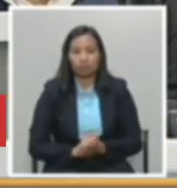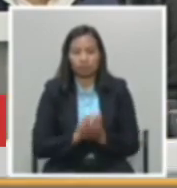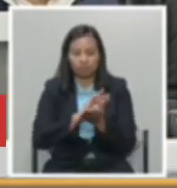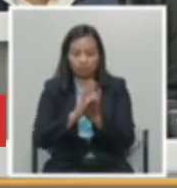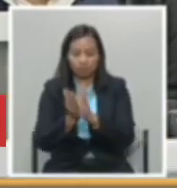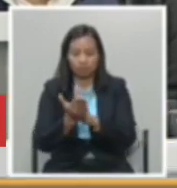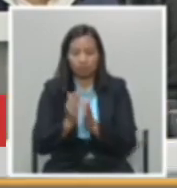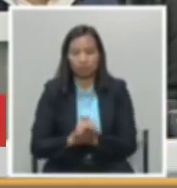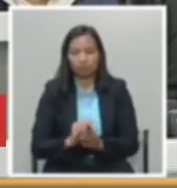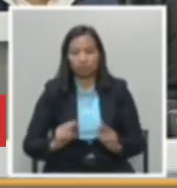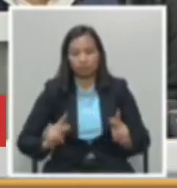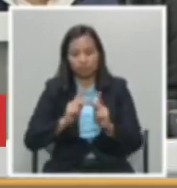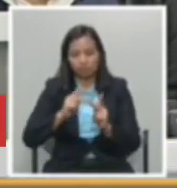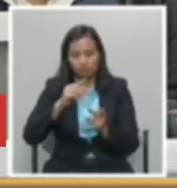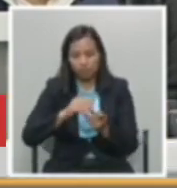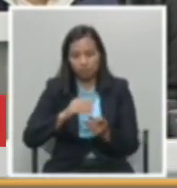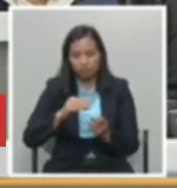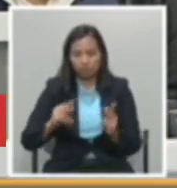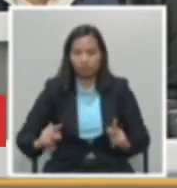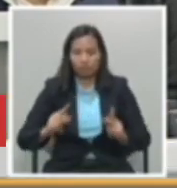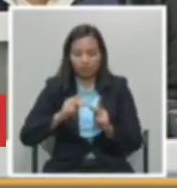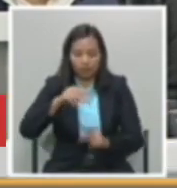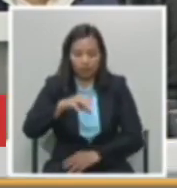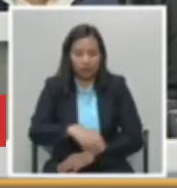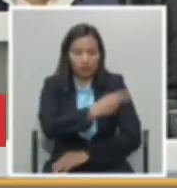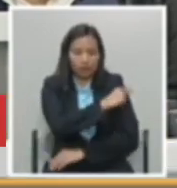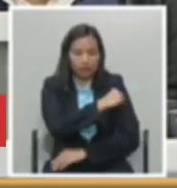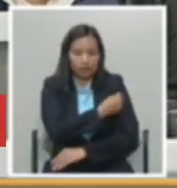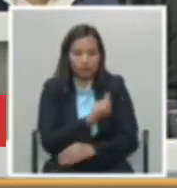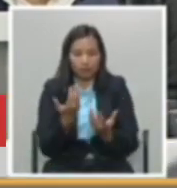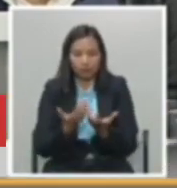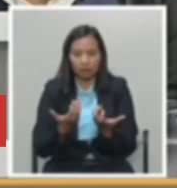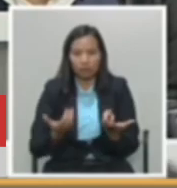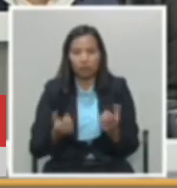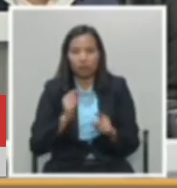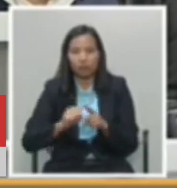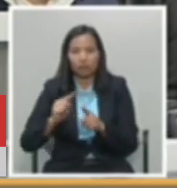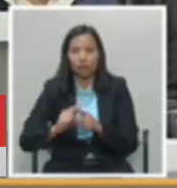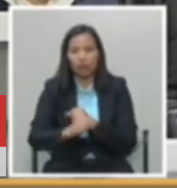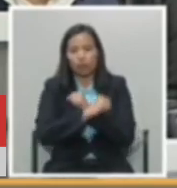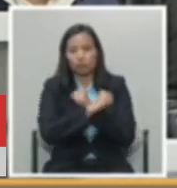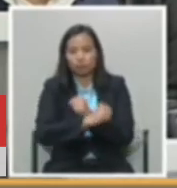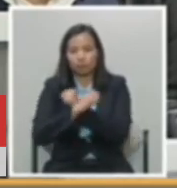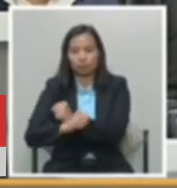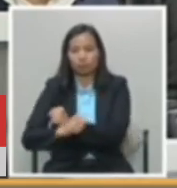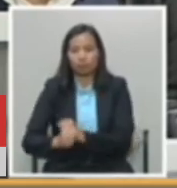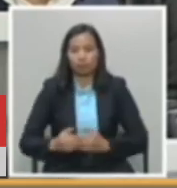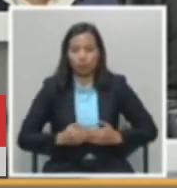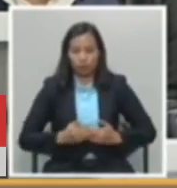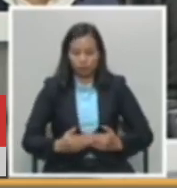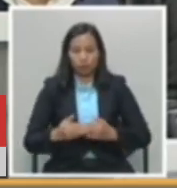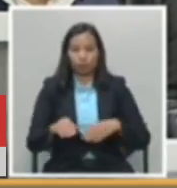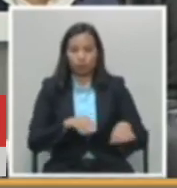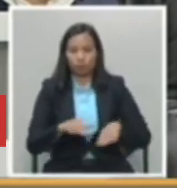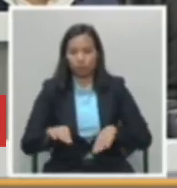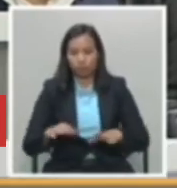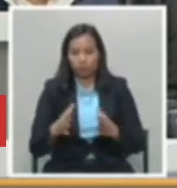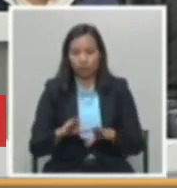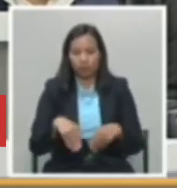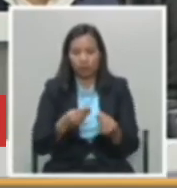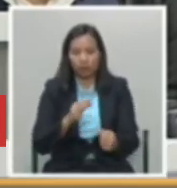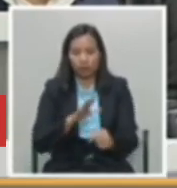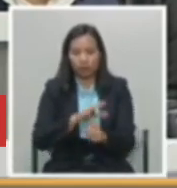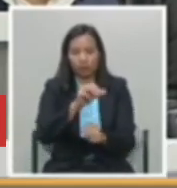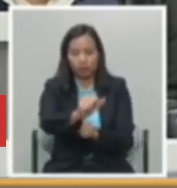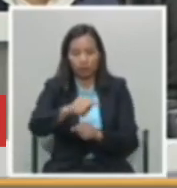การกระทรวงสาธารณสุขเนี่ยต้องจัดวัสดุอุปกรณ์ในการป้องกันการตั้งครรภ์ให้เพียงพอและให้เด็กเข้า